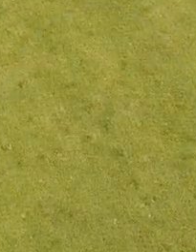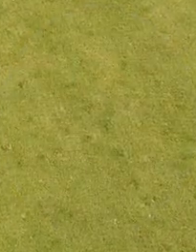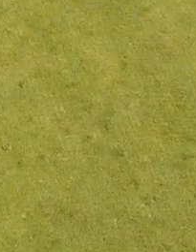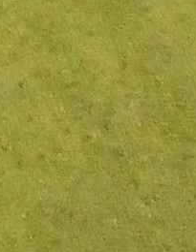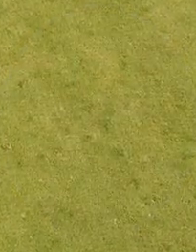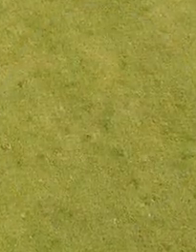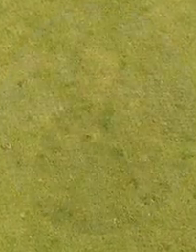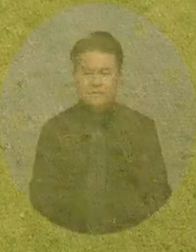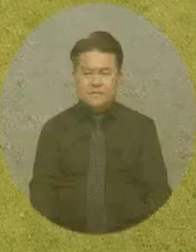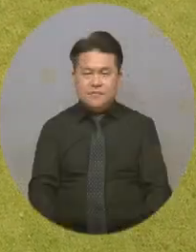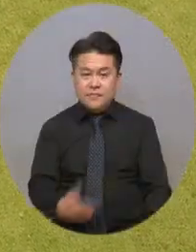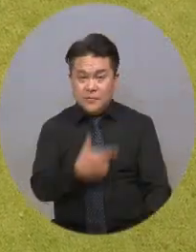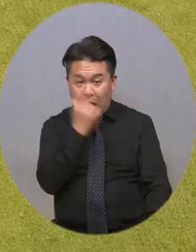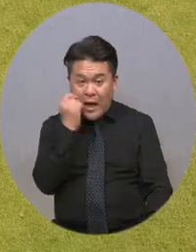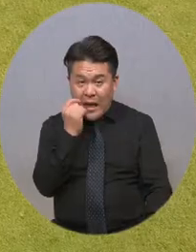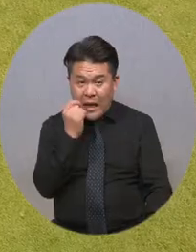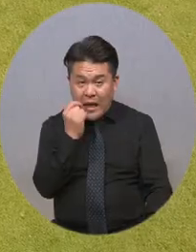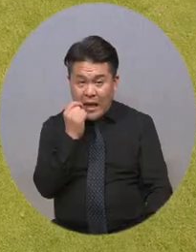짧은데? 아,